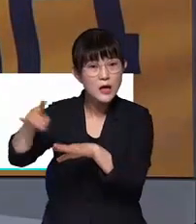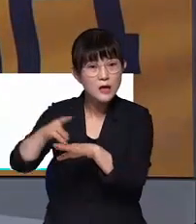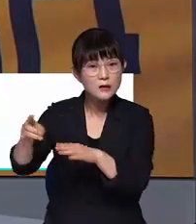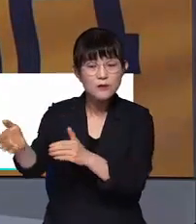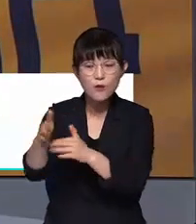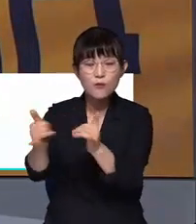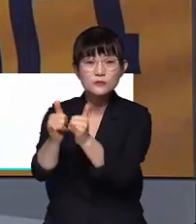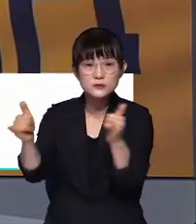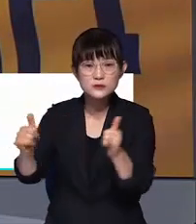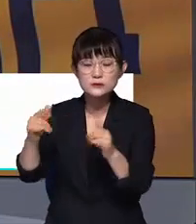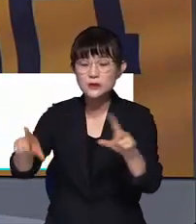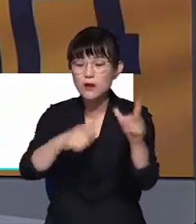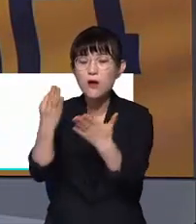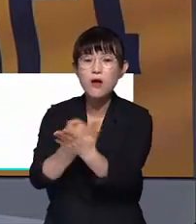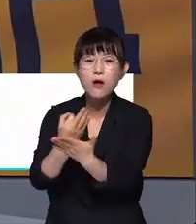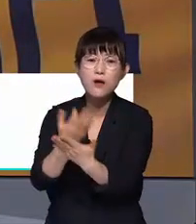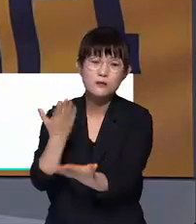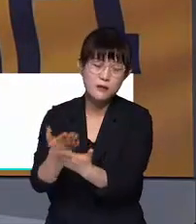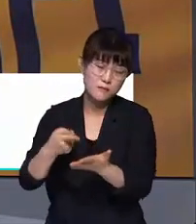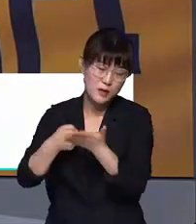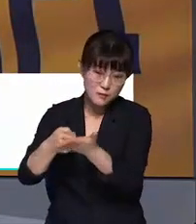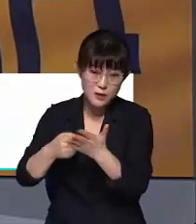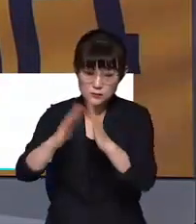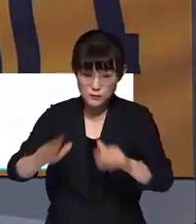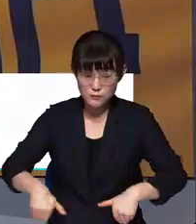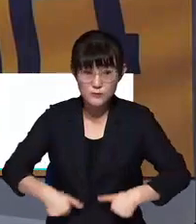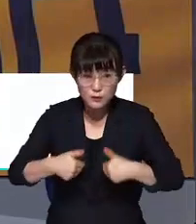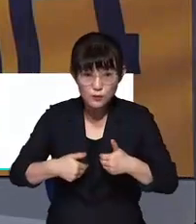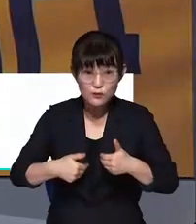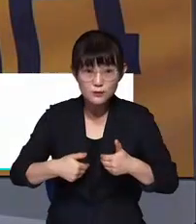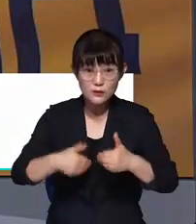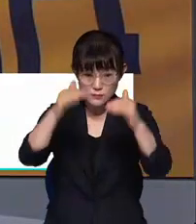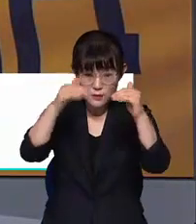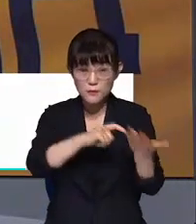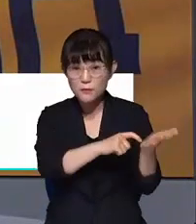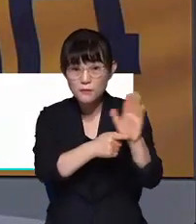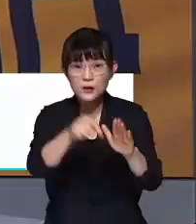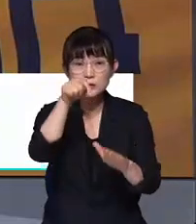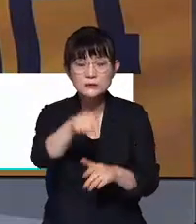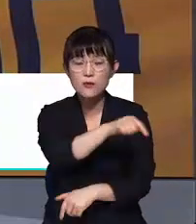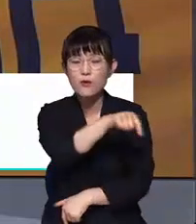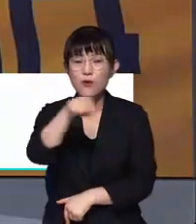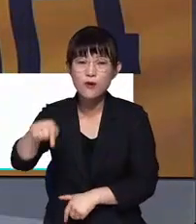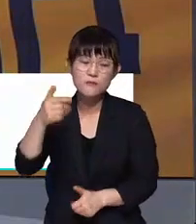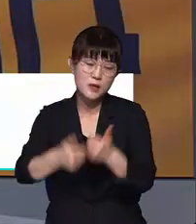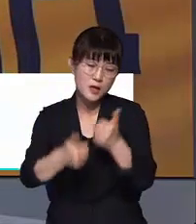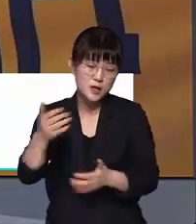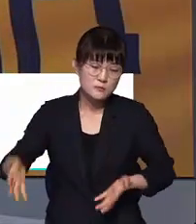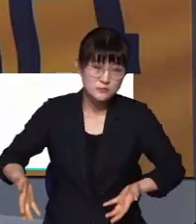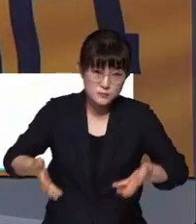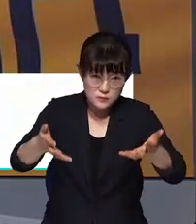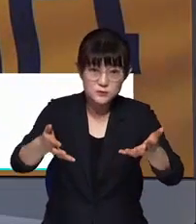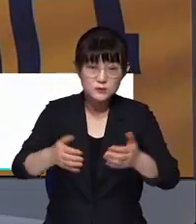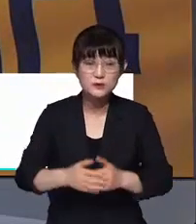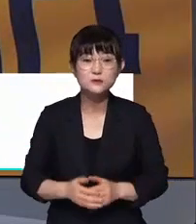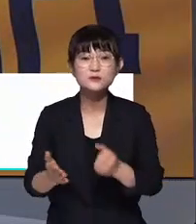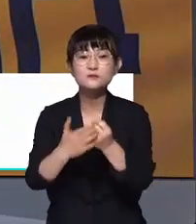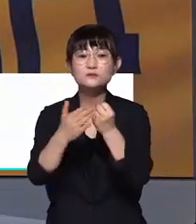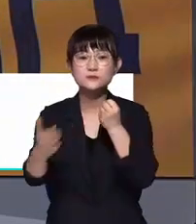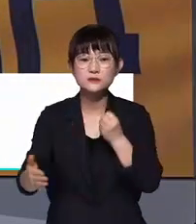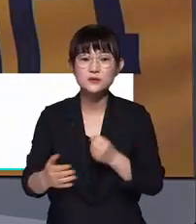생계대책 요구에 전라남도가 내놓은 중재안이 오히려 진도와 해남 어민들 간의 갈등을 키우고 있는데요. 이렇다